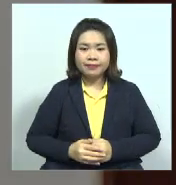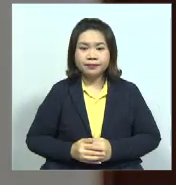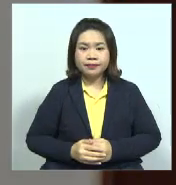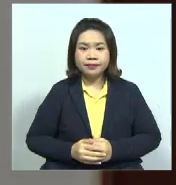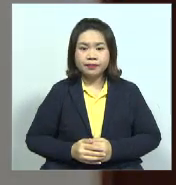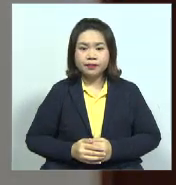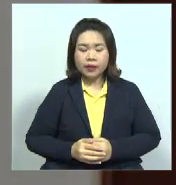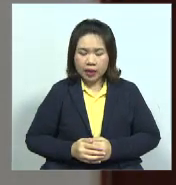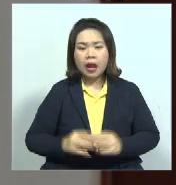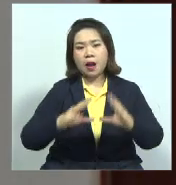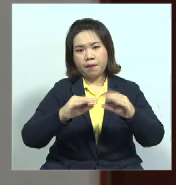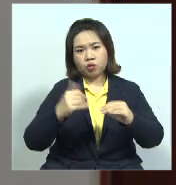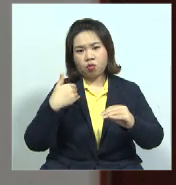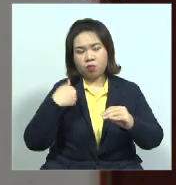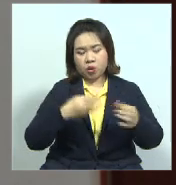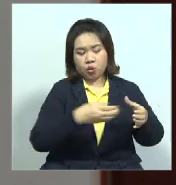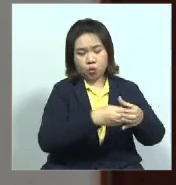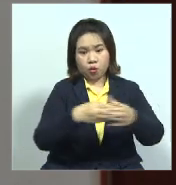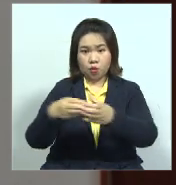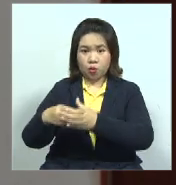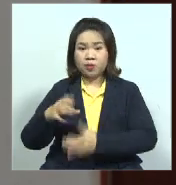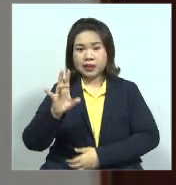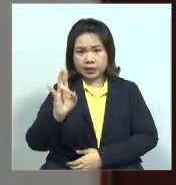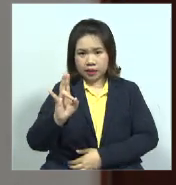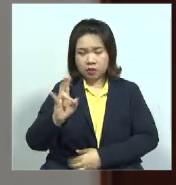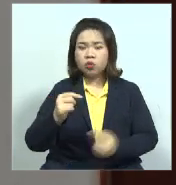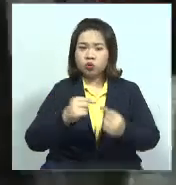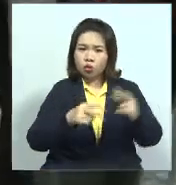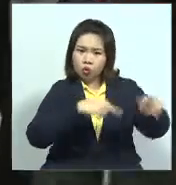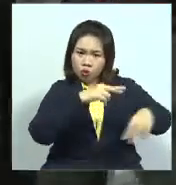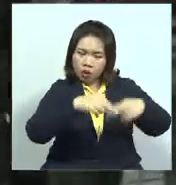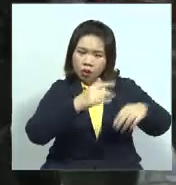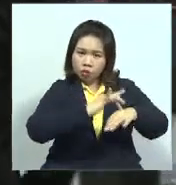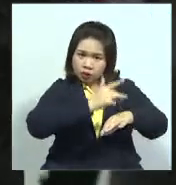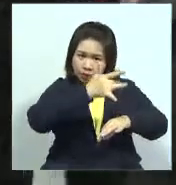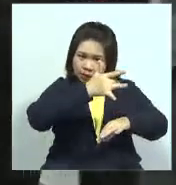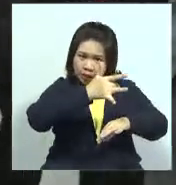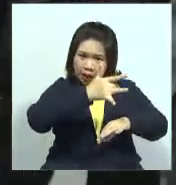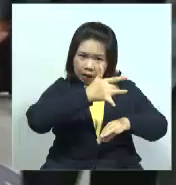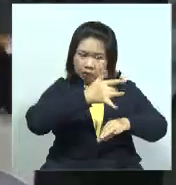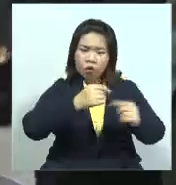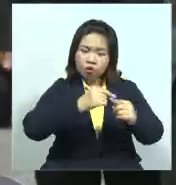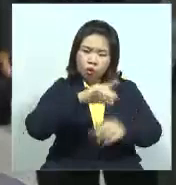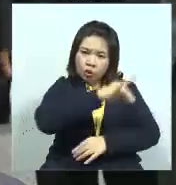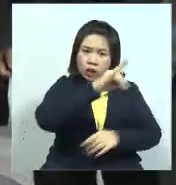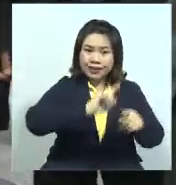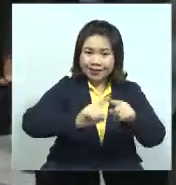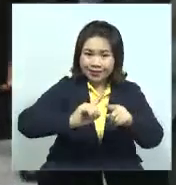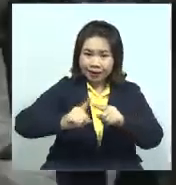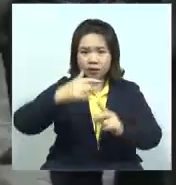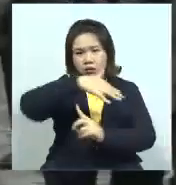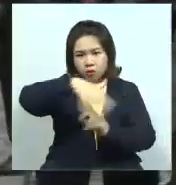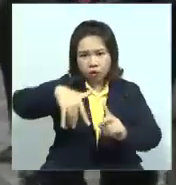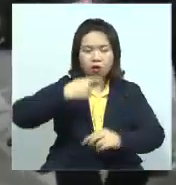ำหรับการประชุมจะแบ่งออกเป็น7กลุ่มด้วยกันค่ะทั้งด้านอนุรักษ์ธรรมชาติและความหลากหลายทางชีวภาพสิ่ง